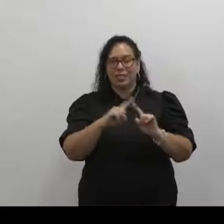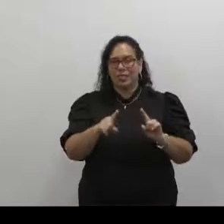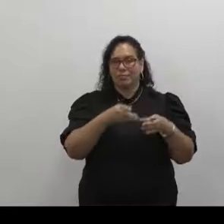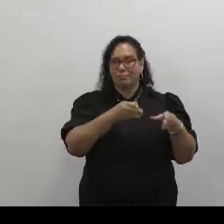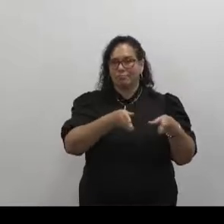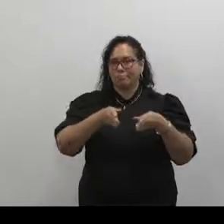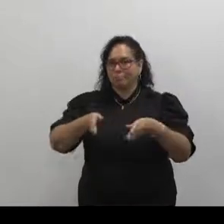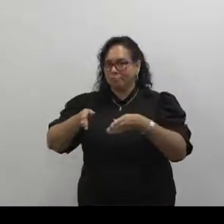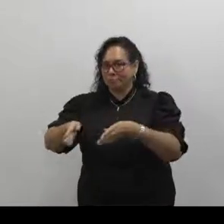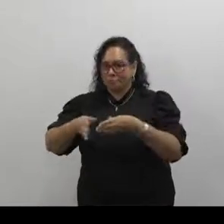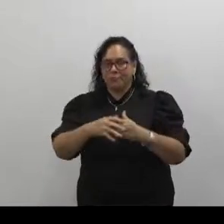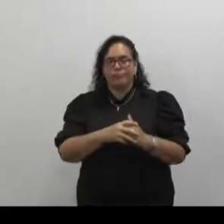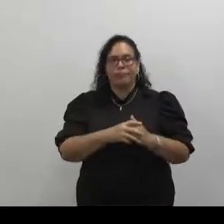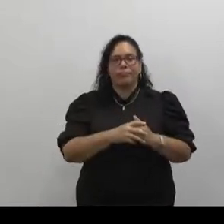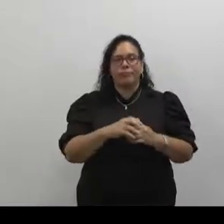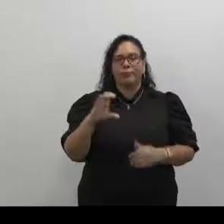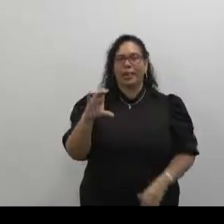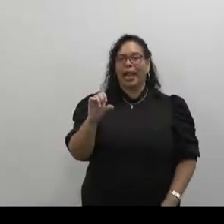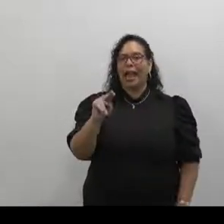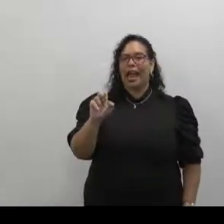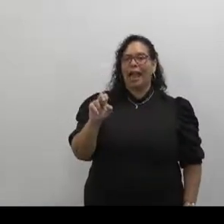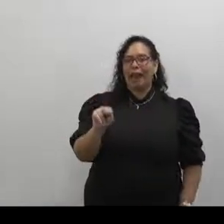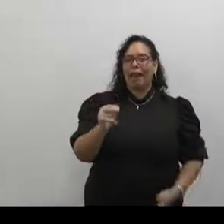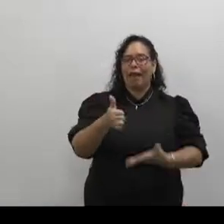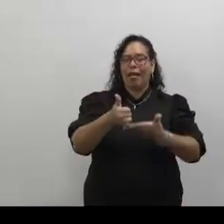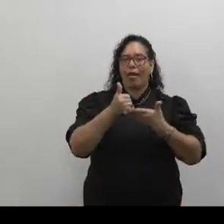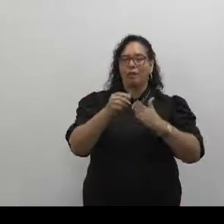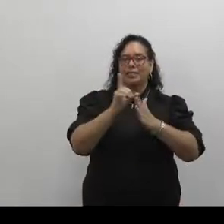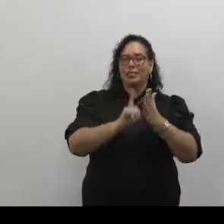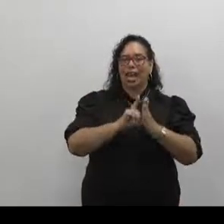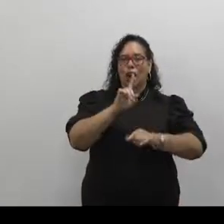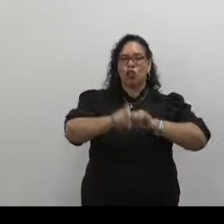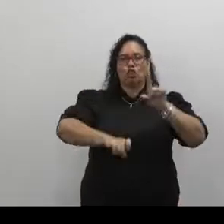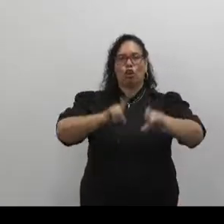dương trong ban tập tuôn mà tệ xem xin